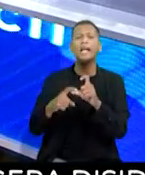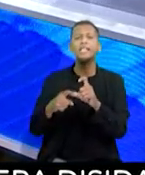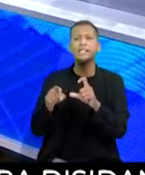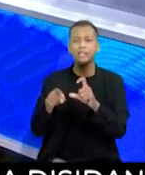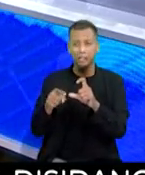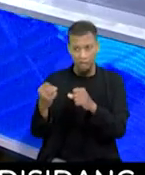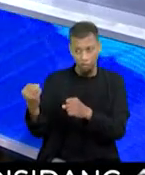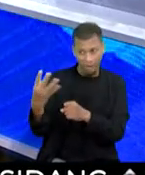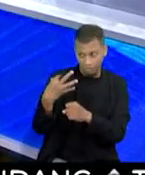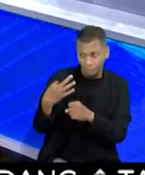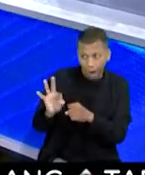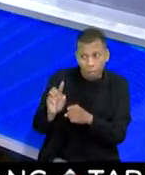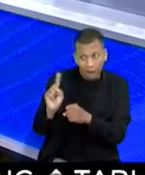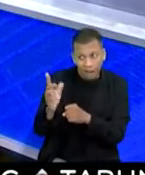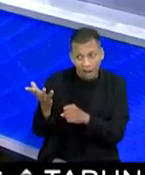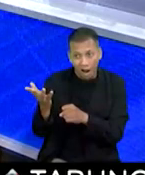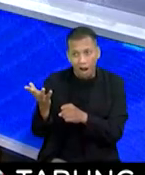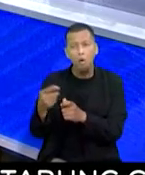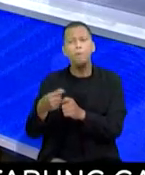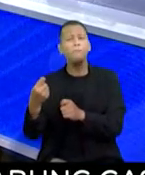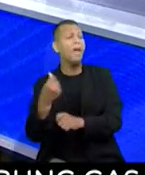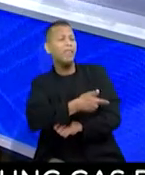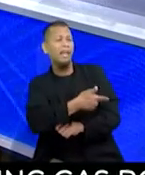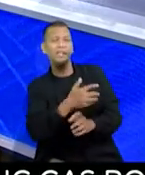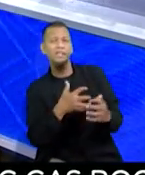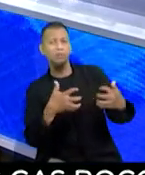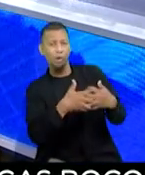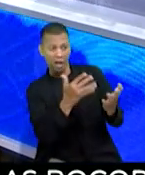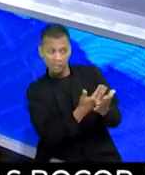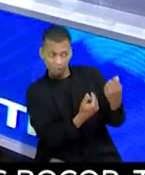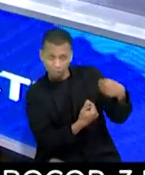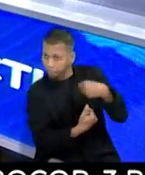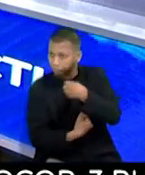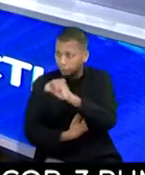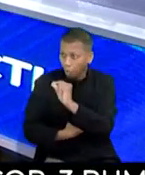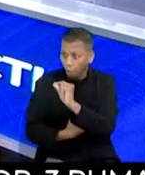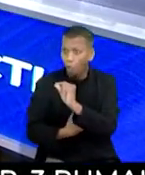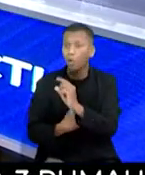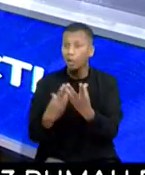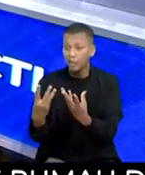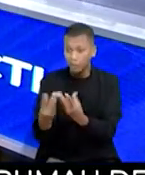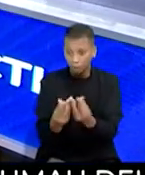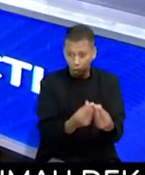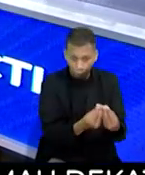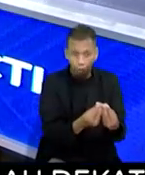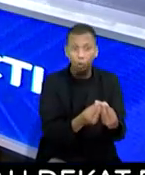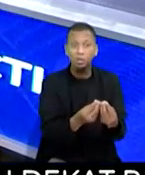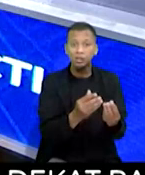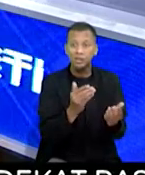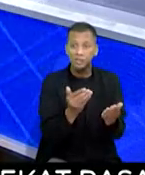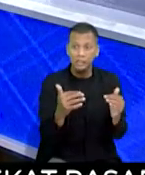nanti besar iuran BPJS Kesehatan? Ini apakah benar sudah dihitung berdasarkan besaran gaji? Ini hitung-hitungannya bagaimana,